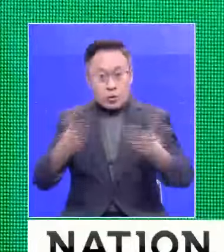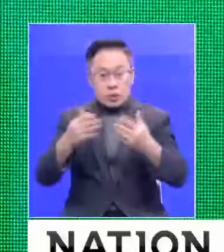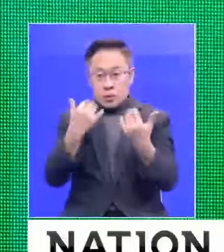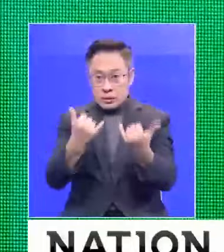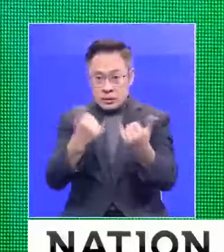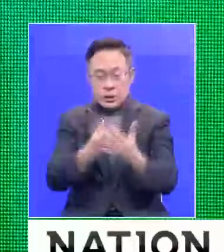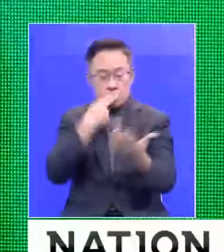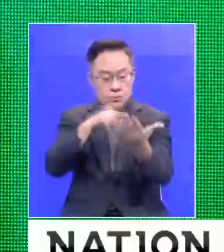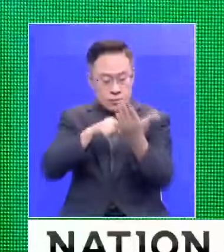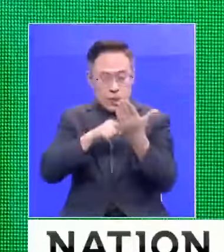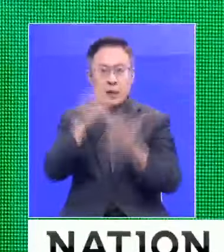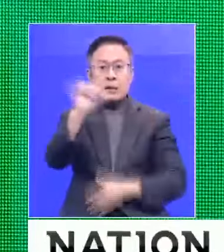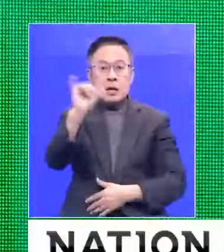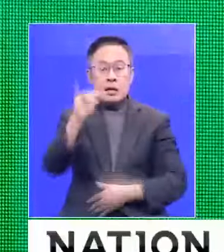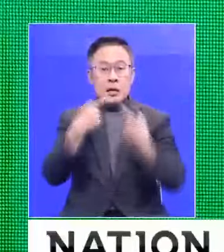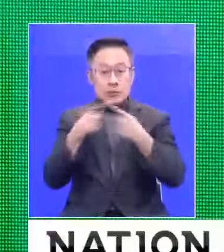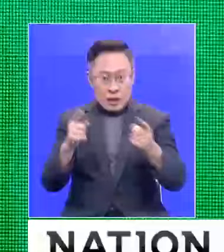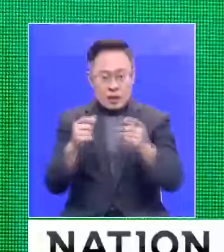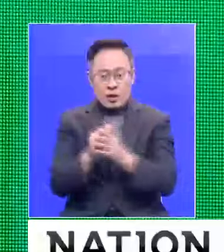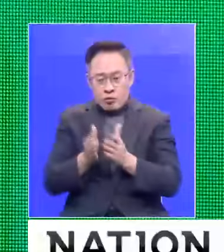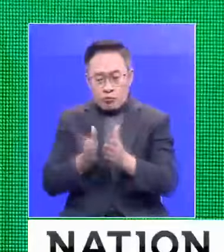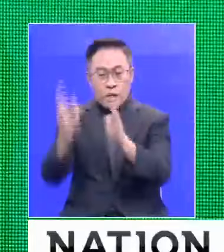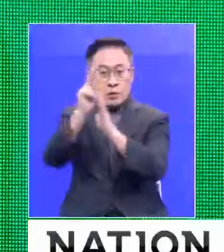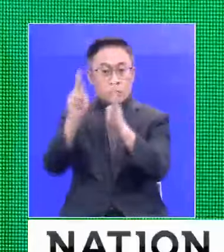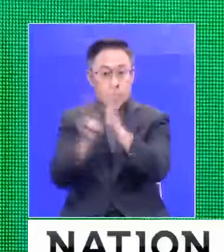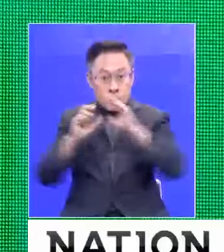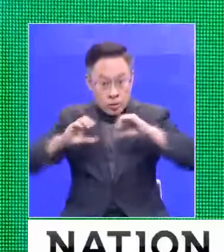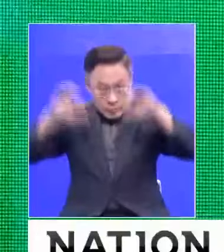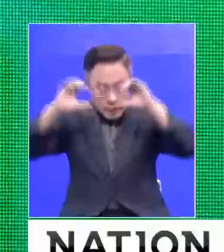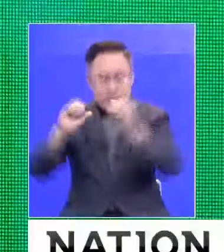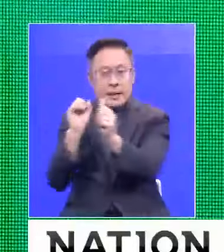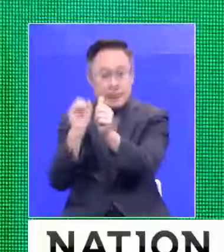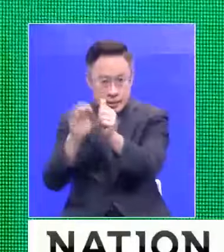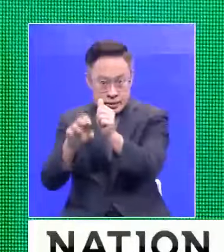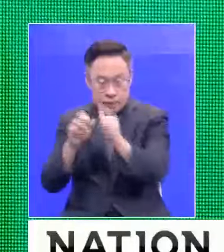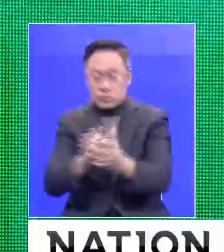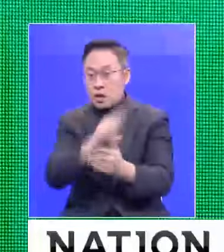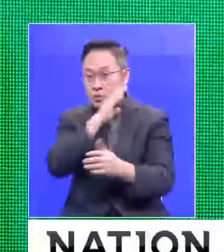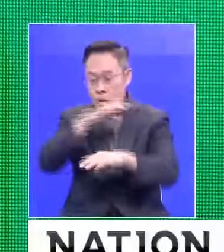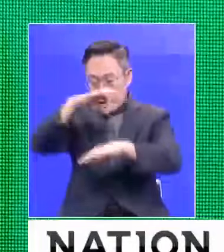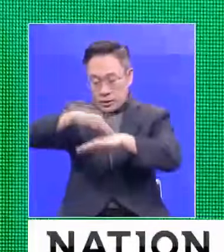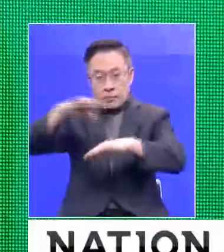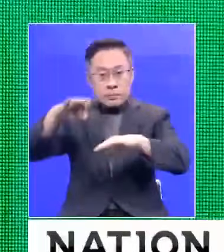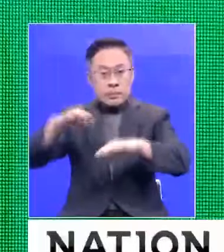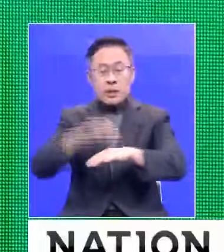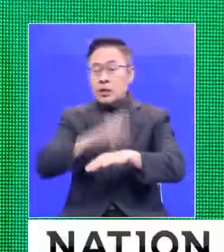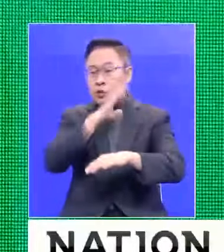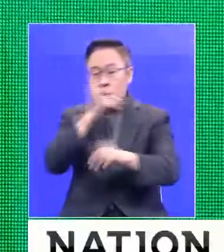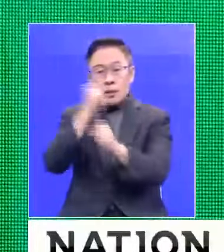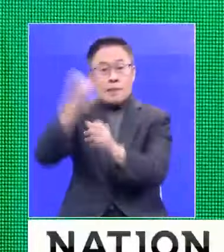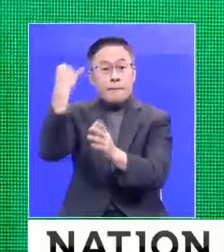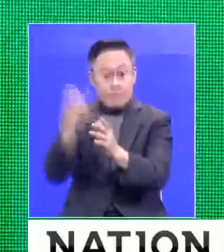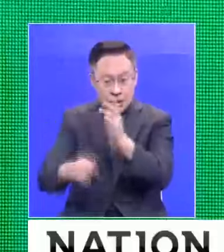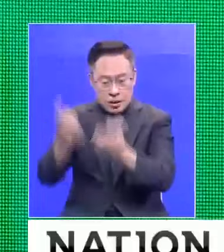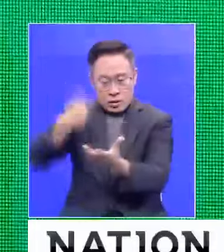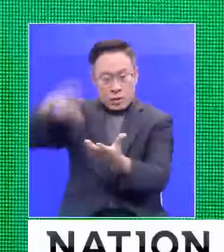แจ้งเรื่องที่กฤษฎีกาเสนอความเห็นแนวทางการปฏิบัติขึ้นมาเท่านั้นคุณสุทธิพงศ์บอกว่าในส่วนความเห็นต่างของหลาย